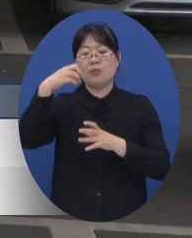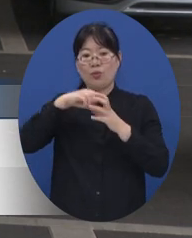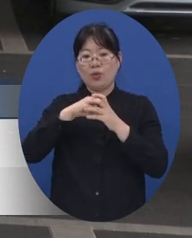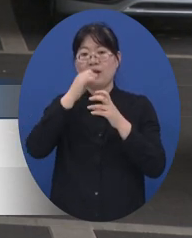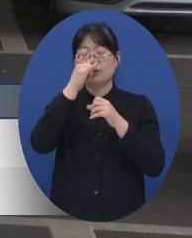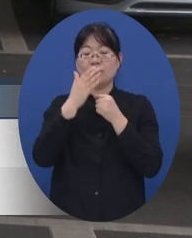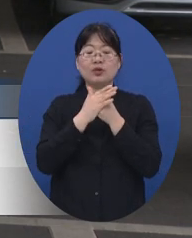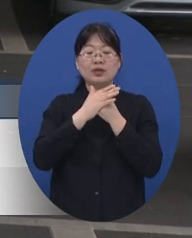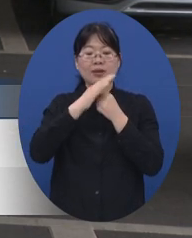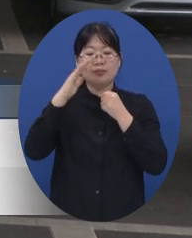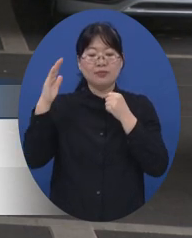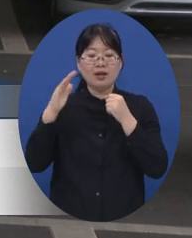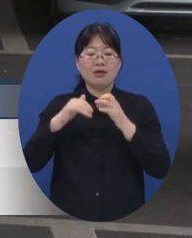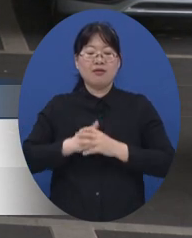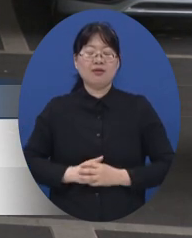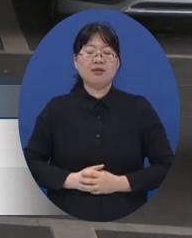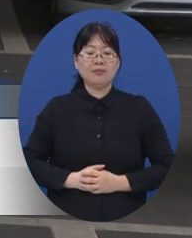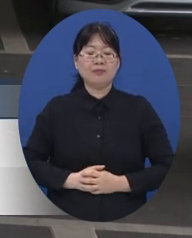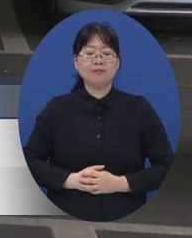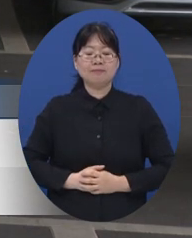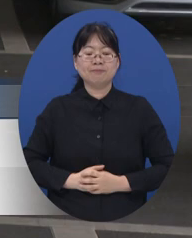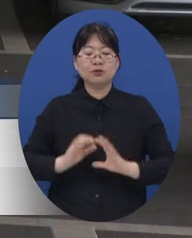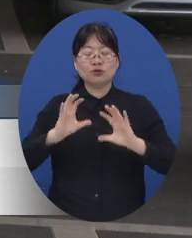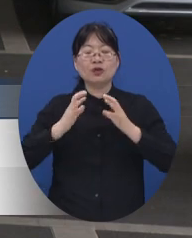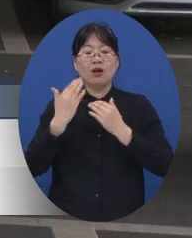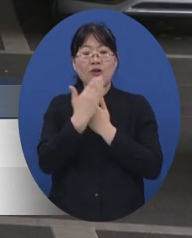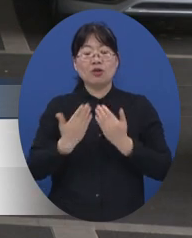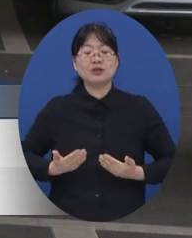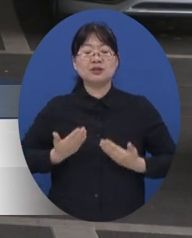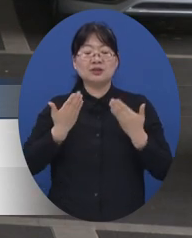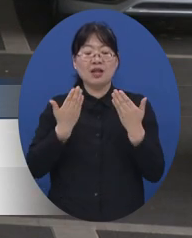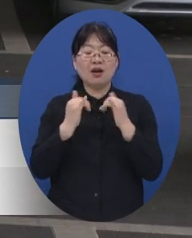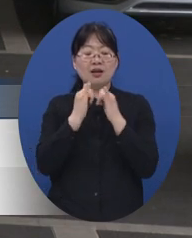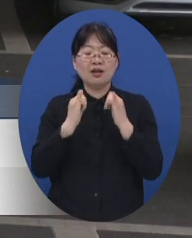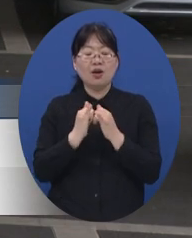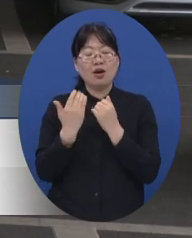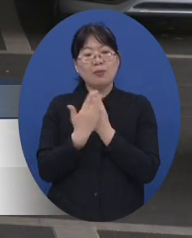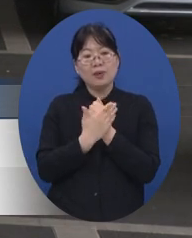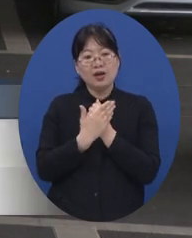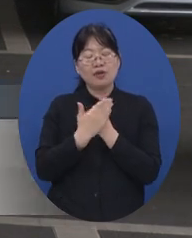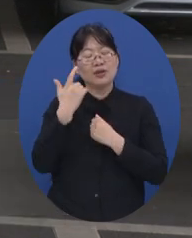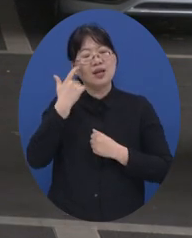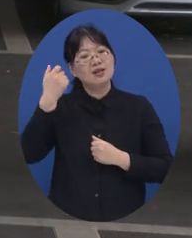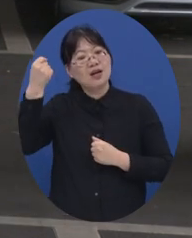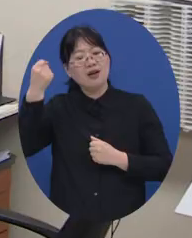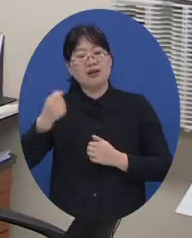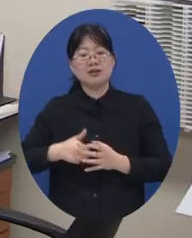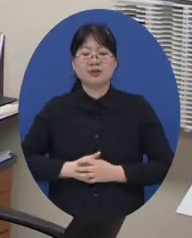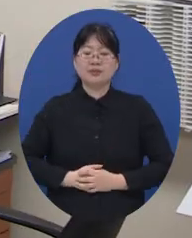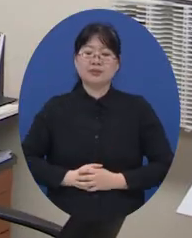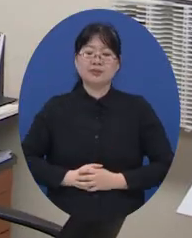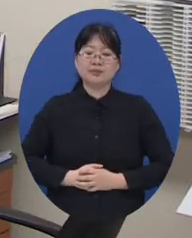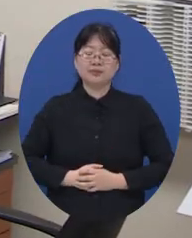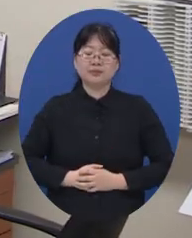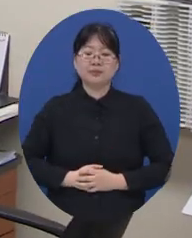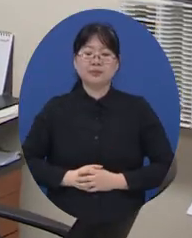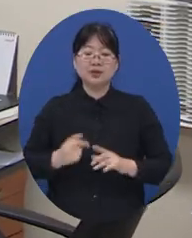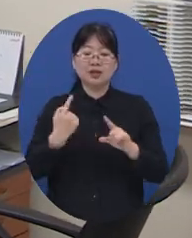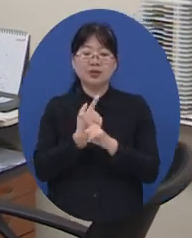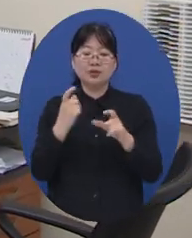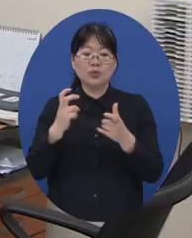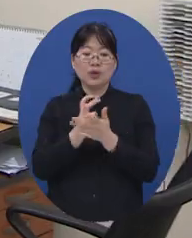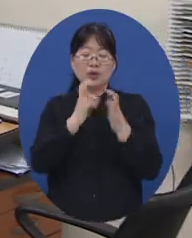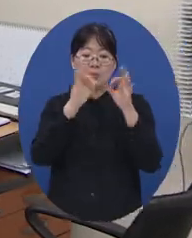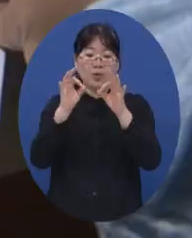국가보훈대상자 도화 을 시켜서 국가의 환시 라고 했던 어떤 사회적 배려 라고도 볼 수 있다고 생각합니다 한편 개정된